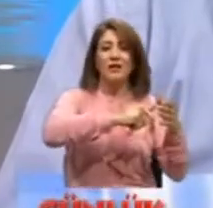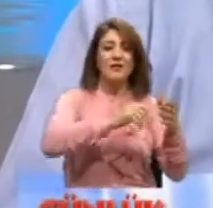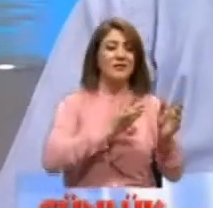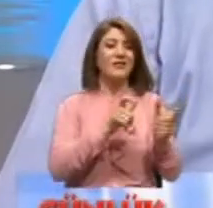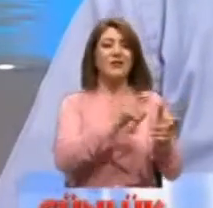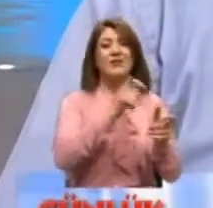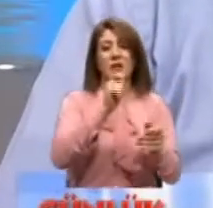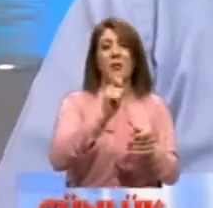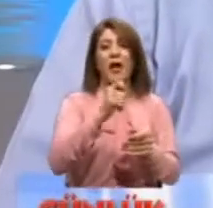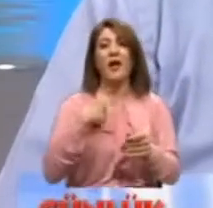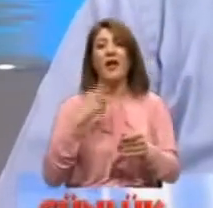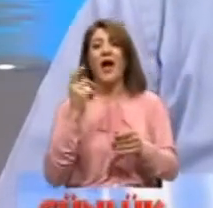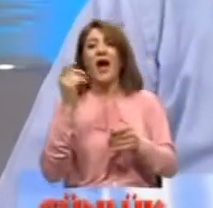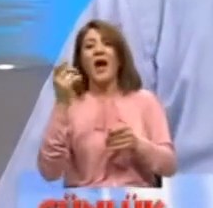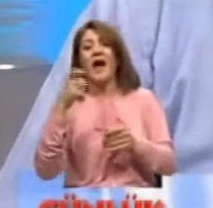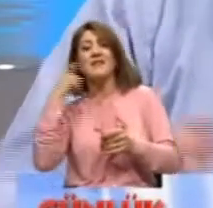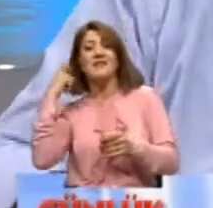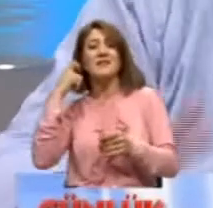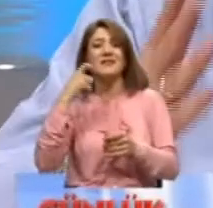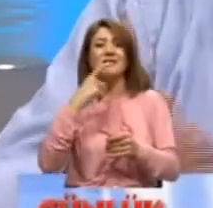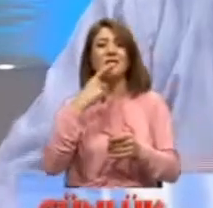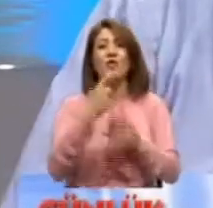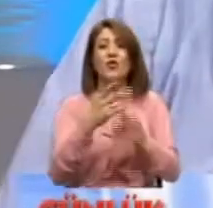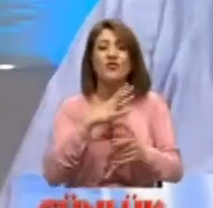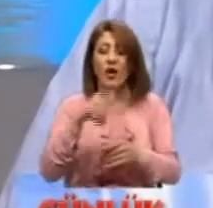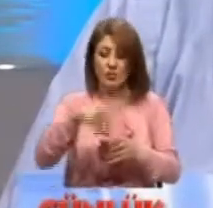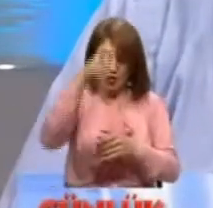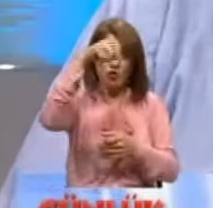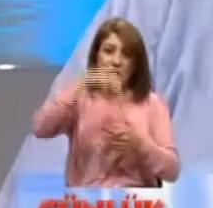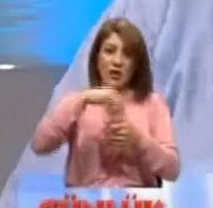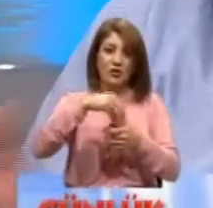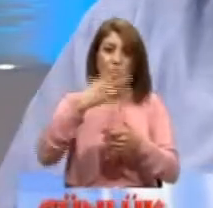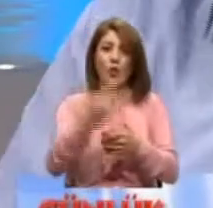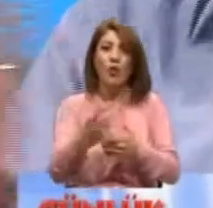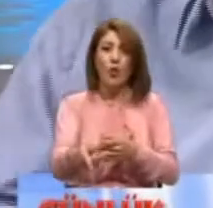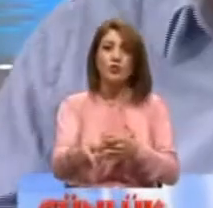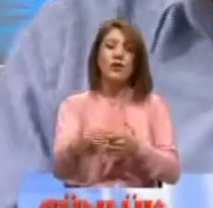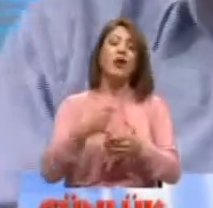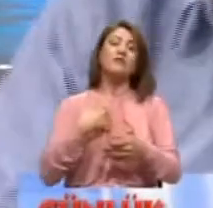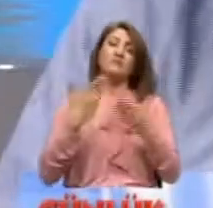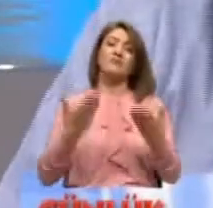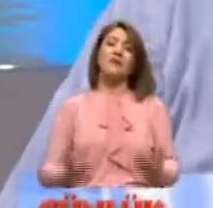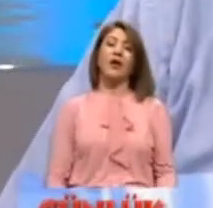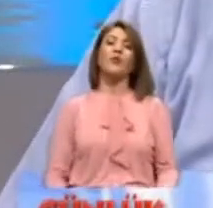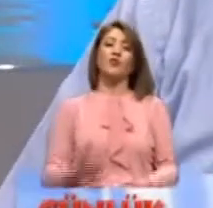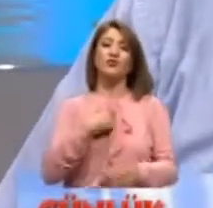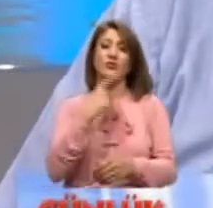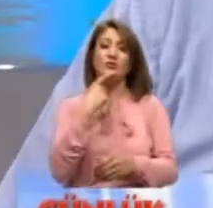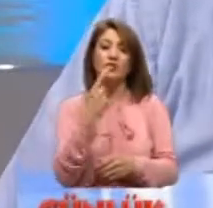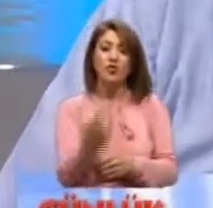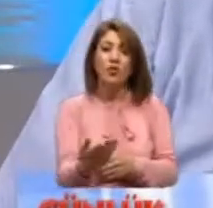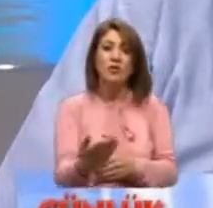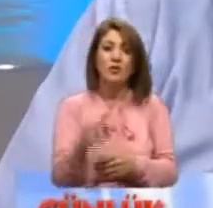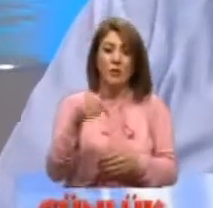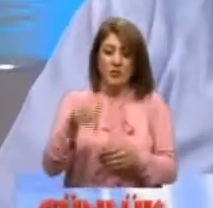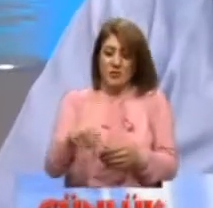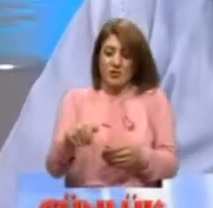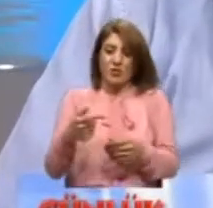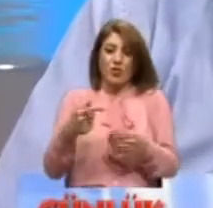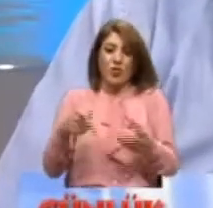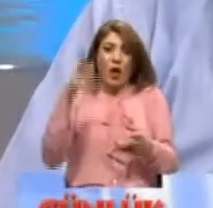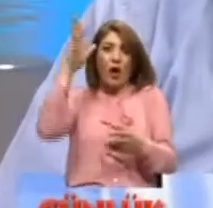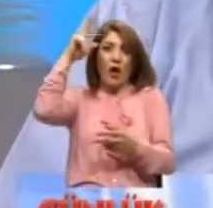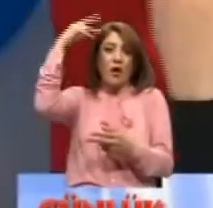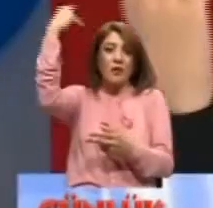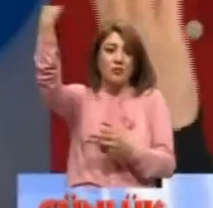Nereye nasıl taşıdılar, nasıl yaptılar gerçek? Türkiye'de olsa ikna olurdum. Hani bizim kariyerimizde, ülke olarak kariyerimizde çok parlak böyle olaylar var ama. Hayır,